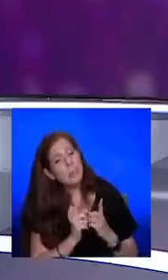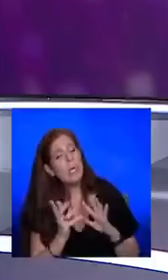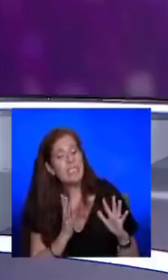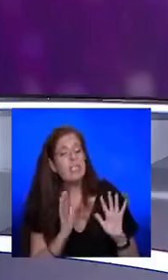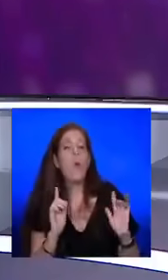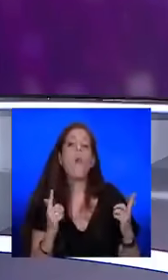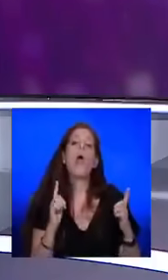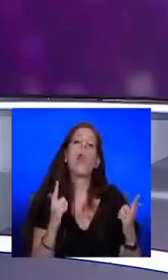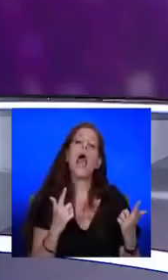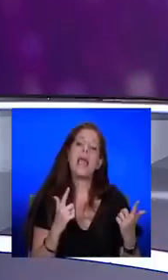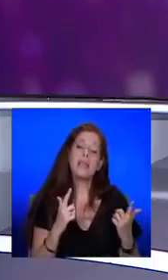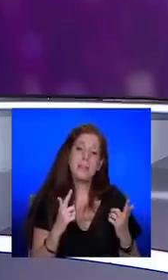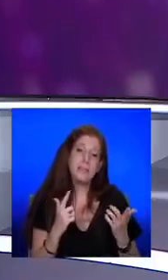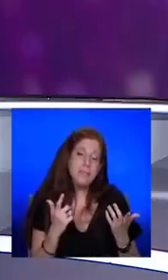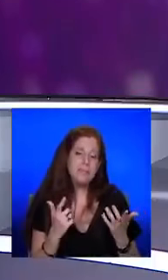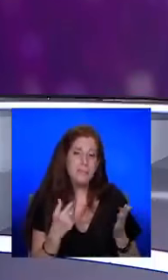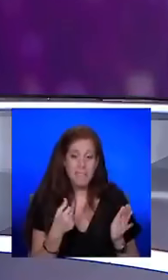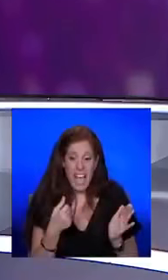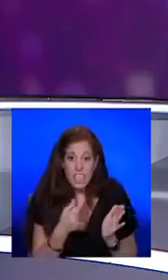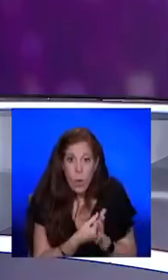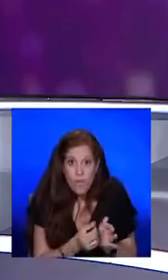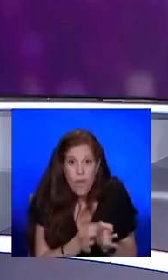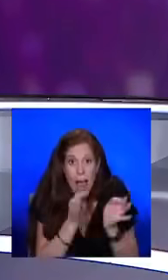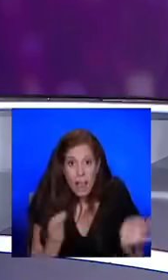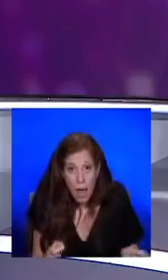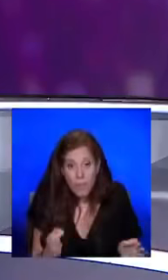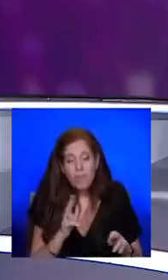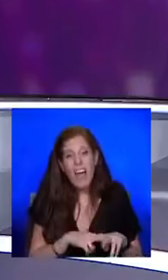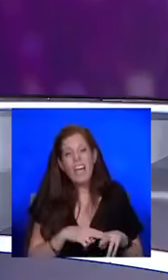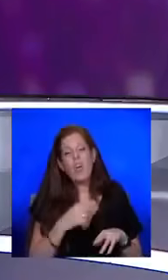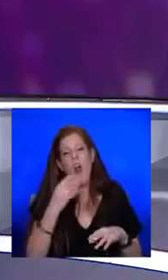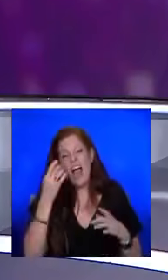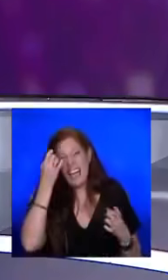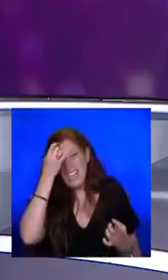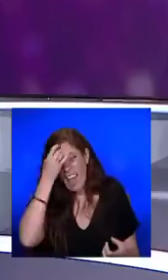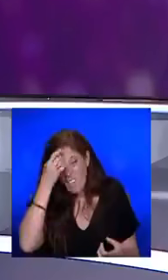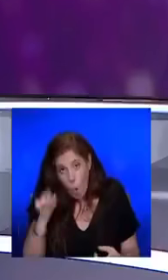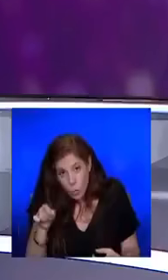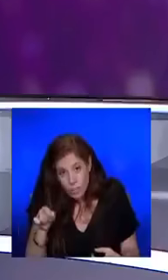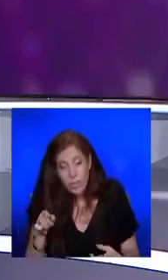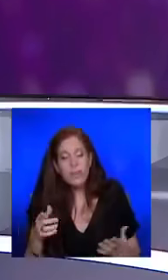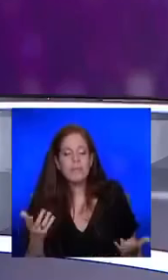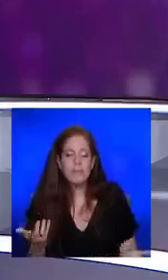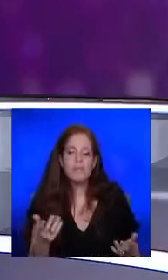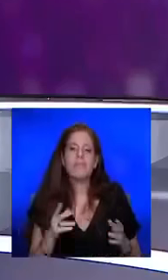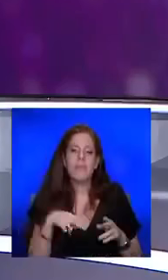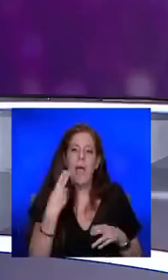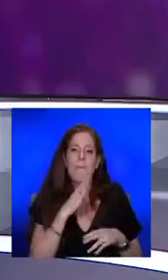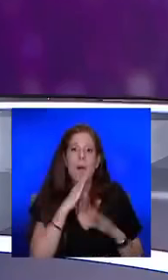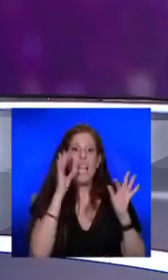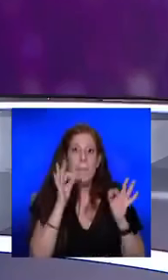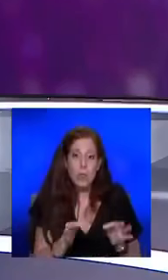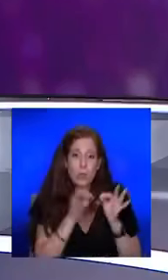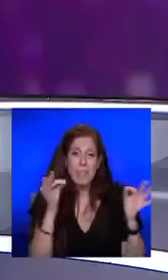אולי זה הסוף של ההתחלה? ואחרי כל כאב הראש הזה שמכונה מסע ומתן קואליציוני, דורי, הבעיות האמיתיות מתחילות